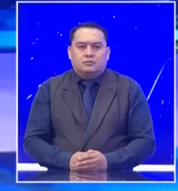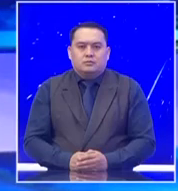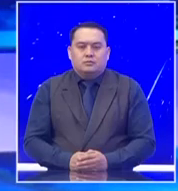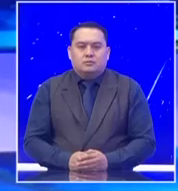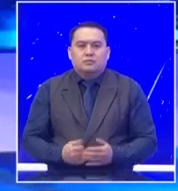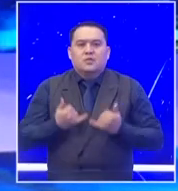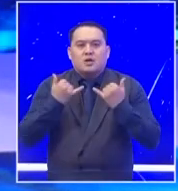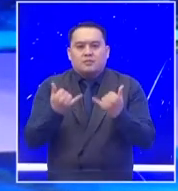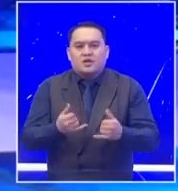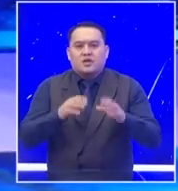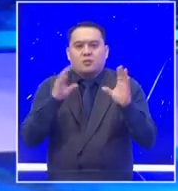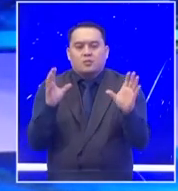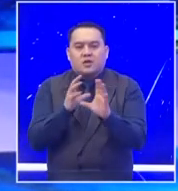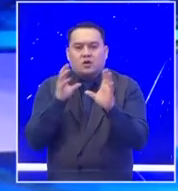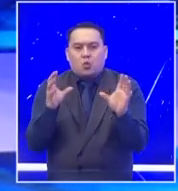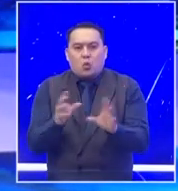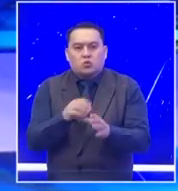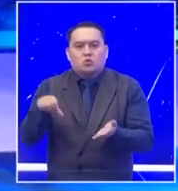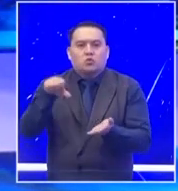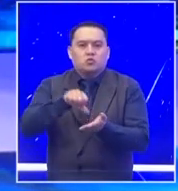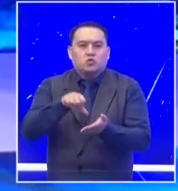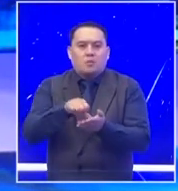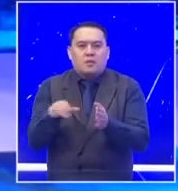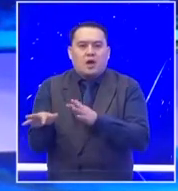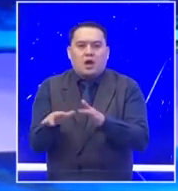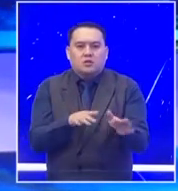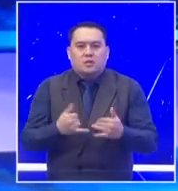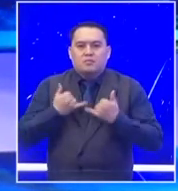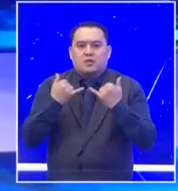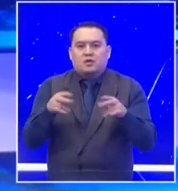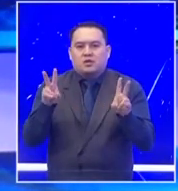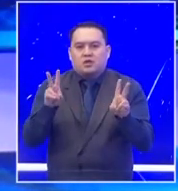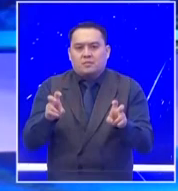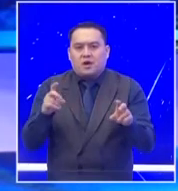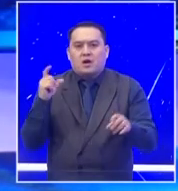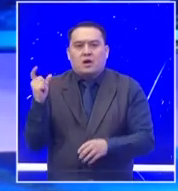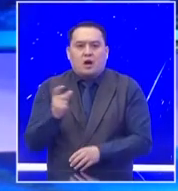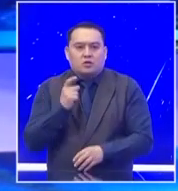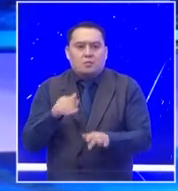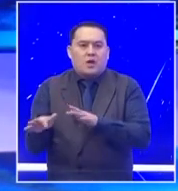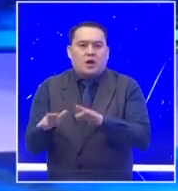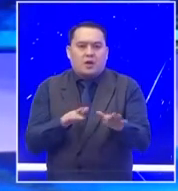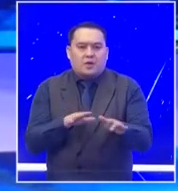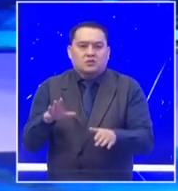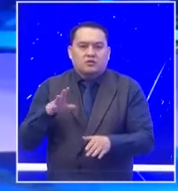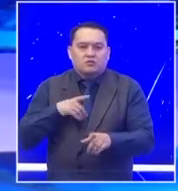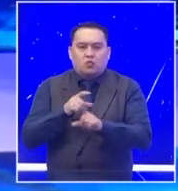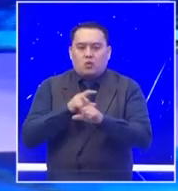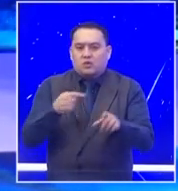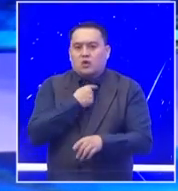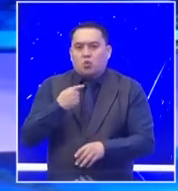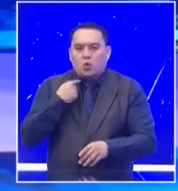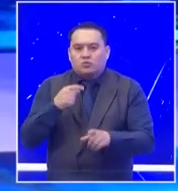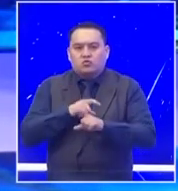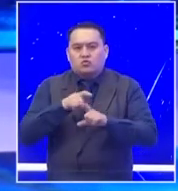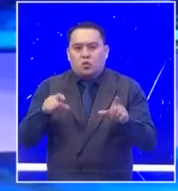Берегите природу. Около сотни детей приняло участие в концерте, посвященном теме экологии. Мероприятие состоялось в стенах Талдыкурганской школы